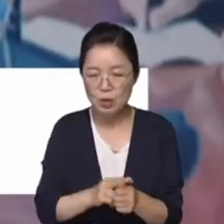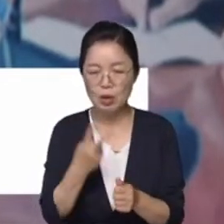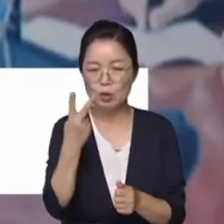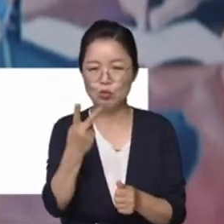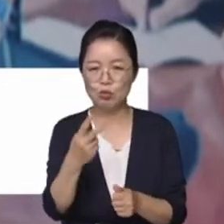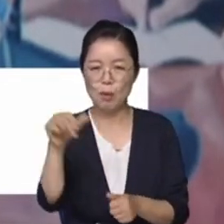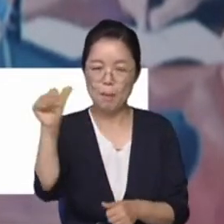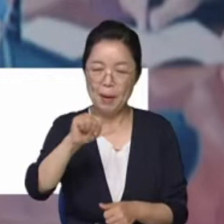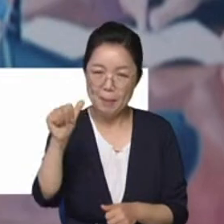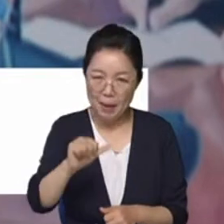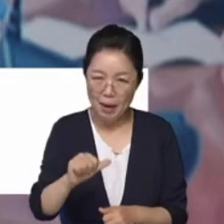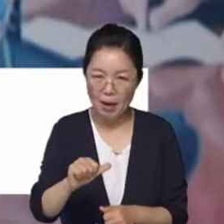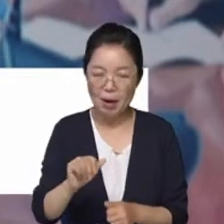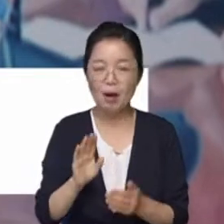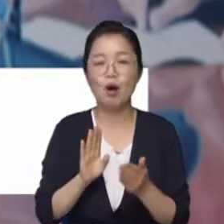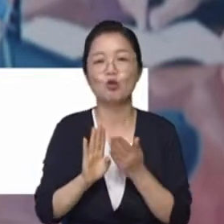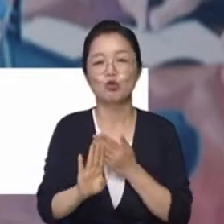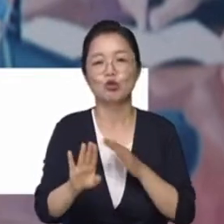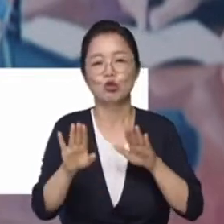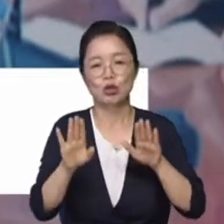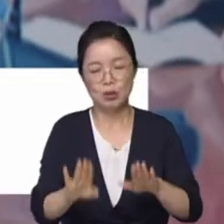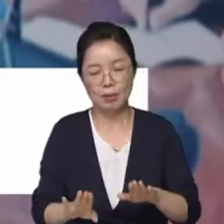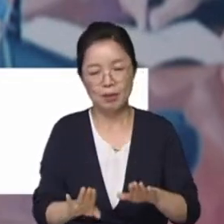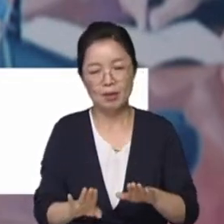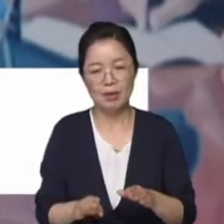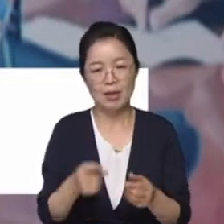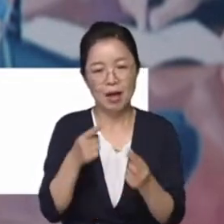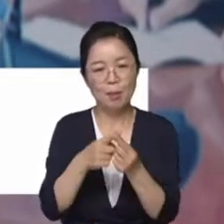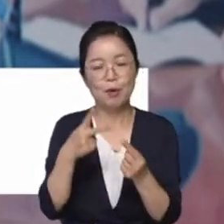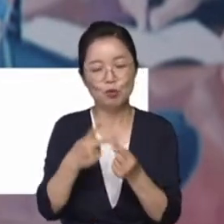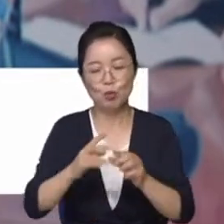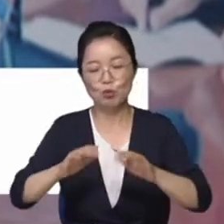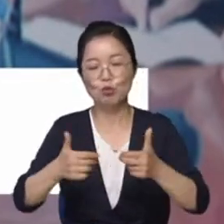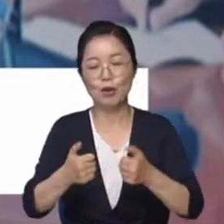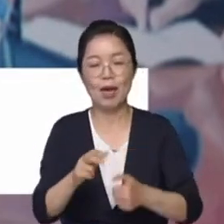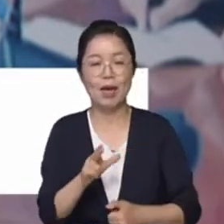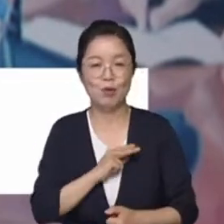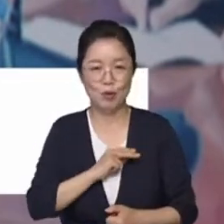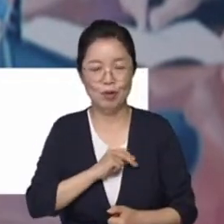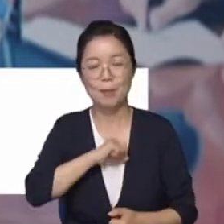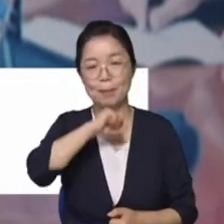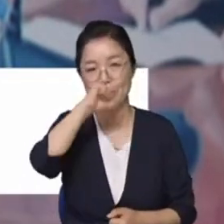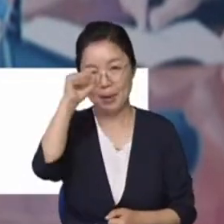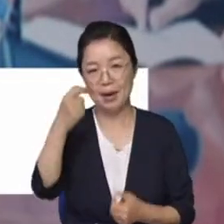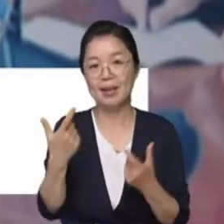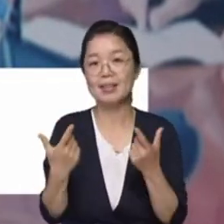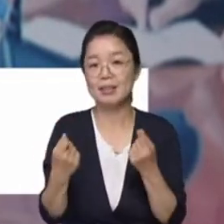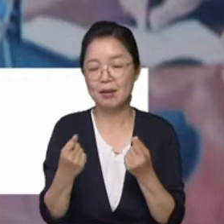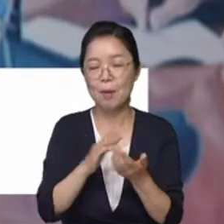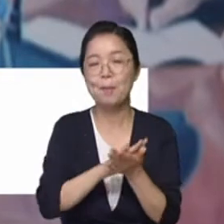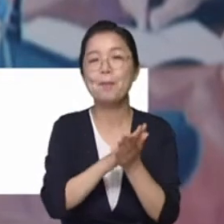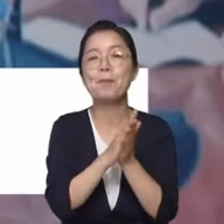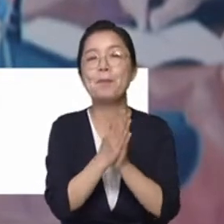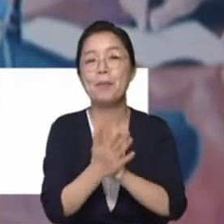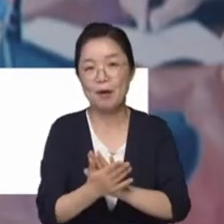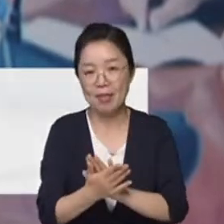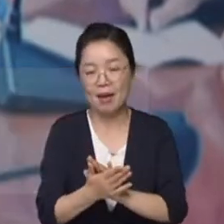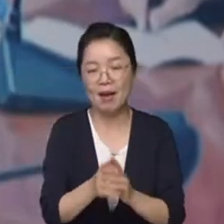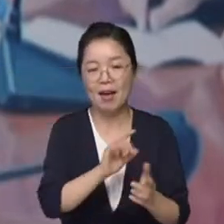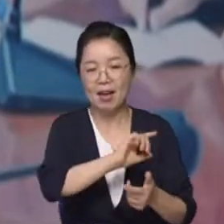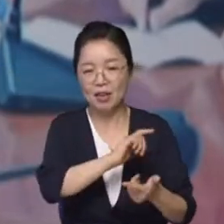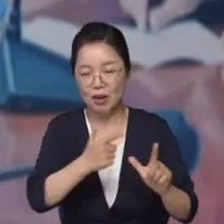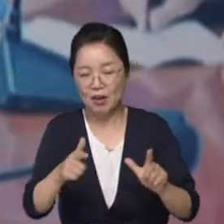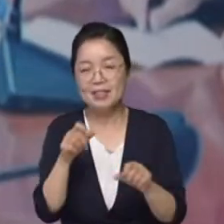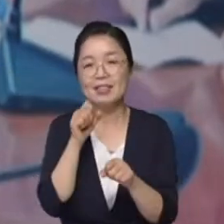낙천낙선하고 그리고 나서 어렵게 초선 재선의 국회의원이 됐습니다. 이제 그러한 시대로 전환되고 있다. 그래서 그 다양성을